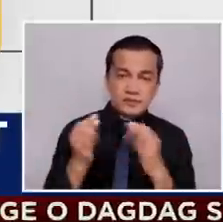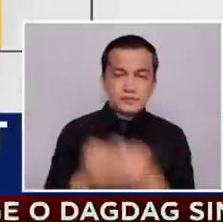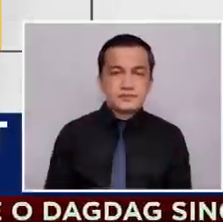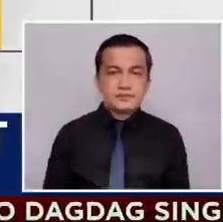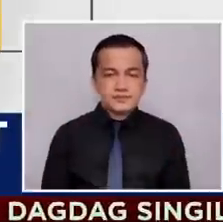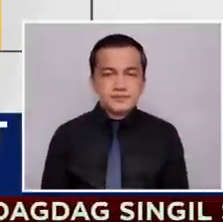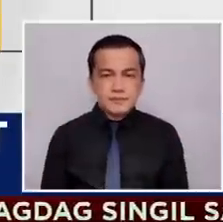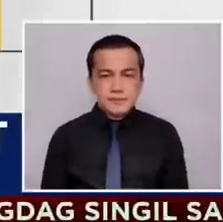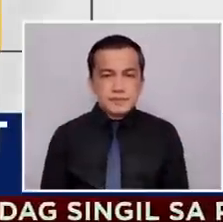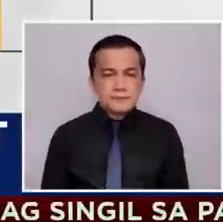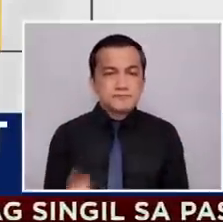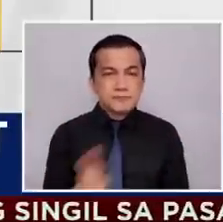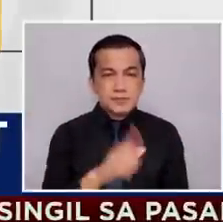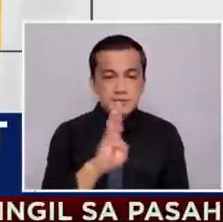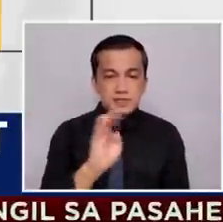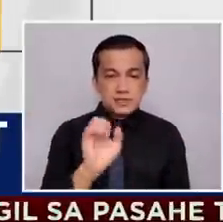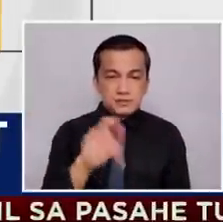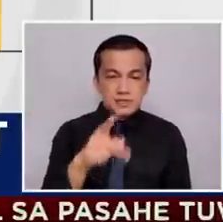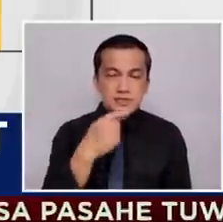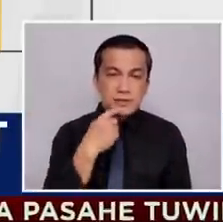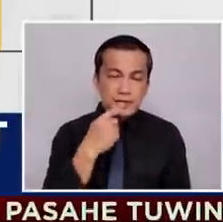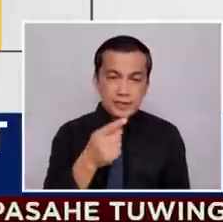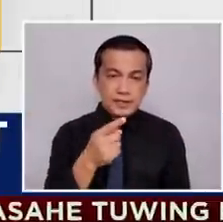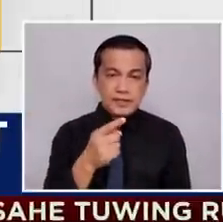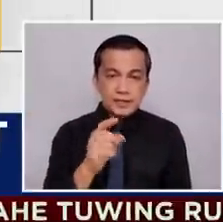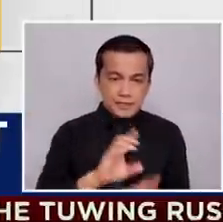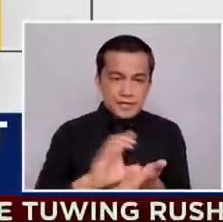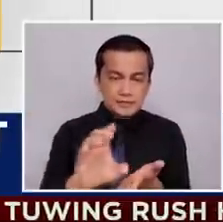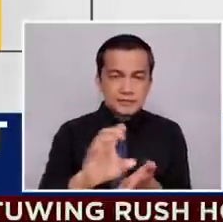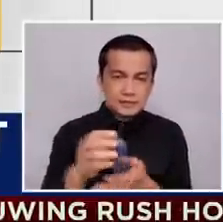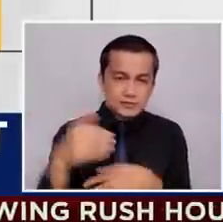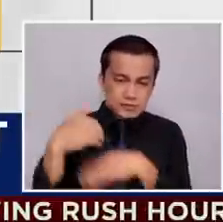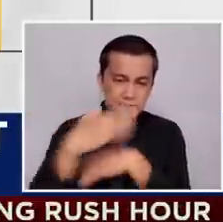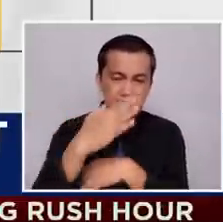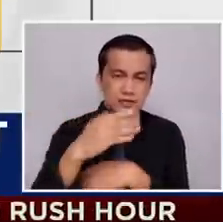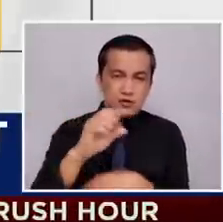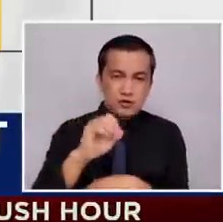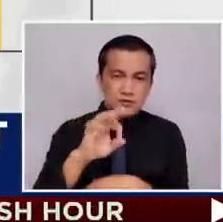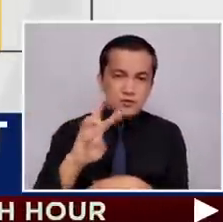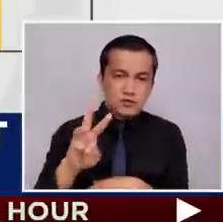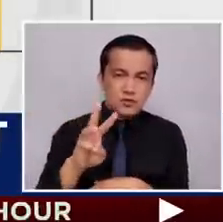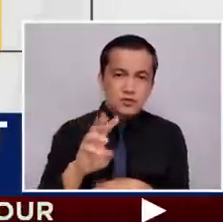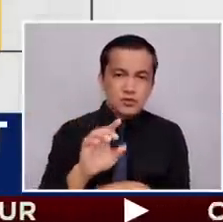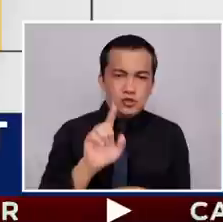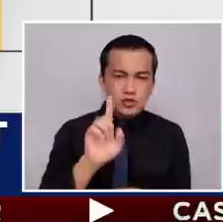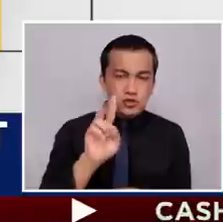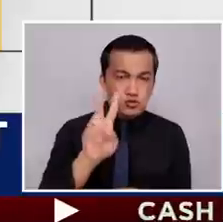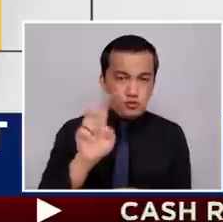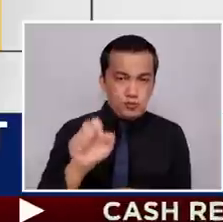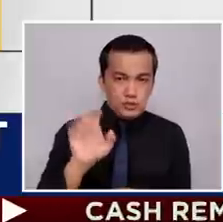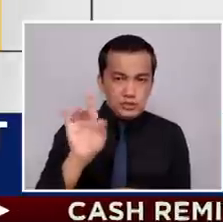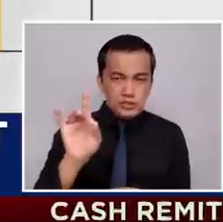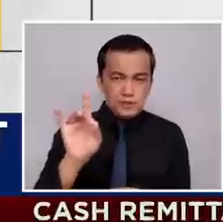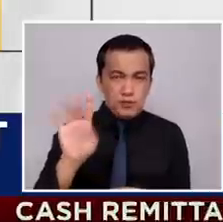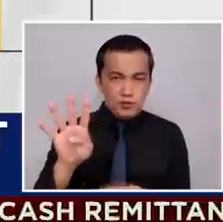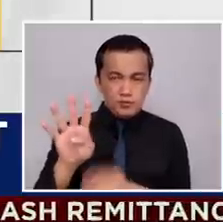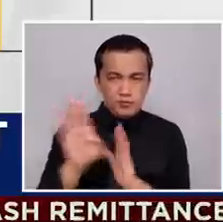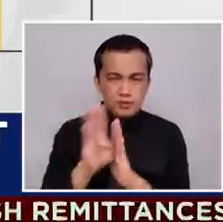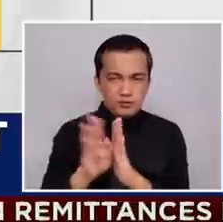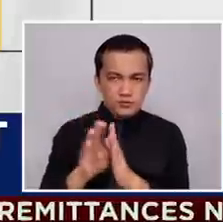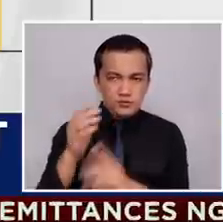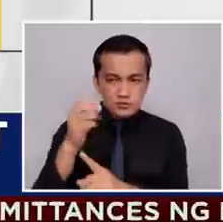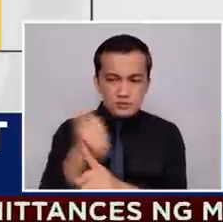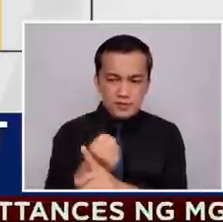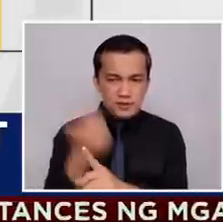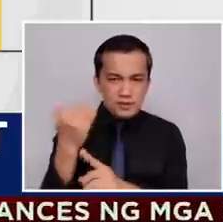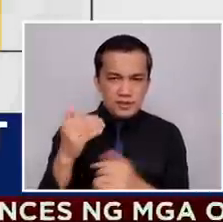BSP, umabot ang cash remittances mula sa mga OFW sa $2.84 billion nitong Setyembre, malapit na sa record